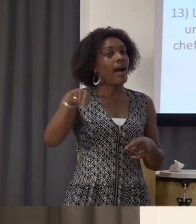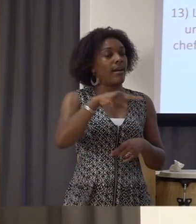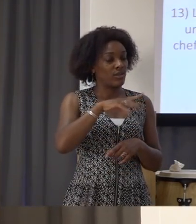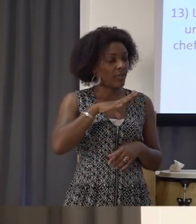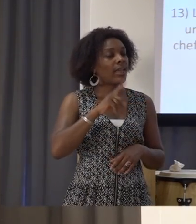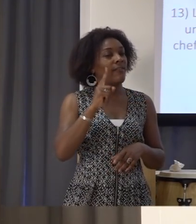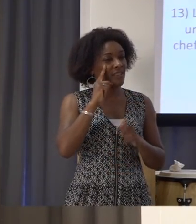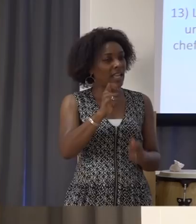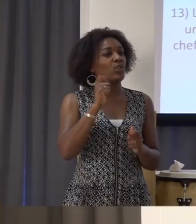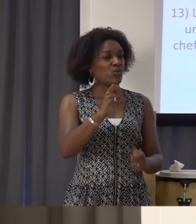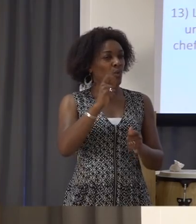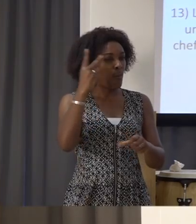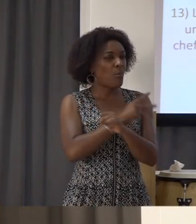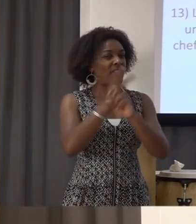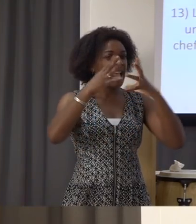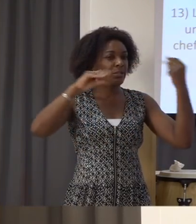Alléluia.